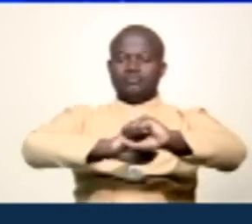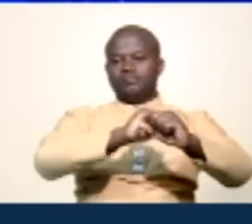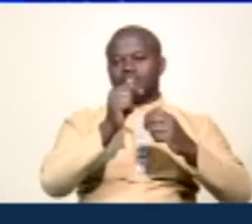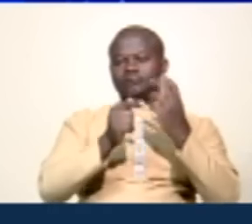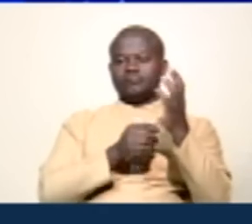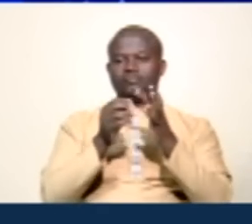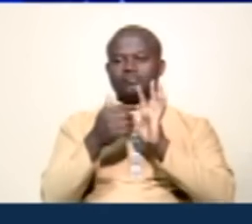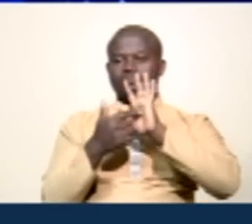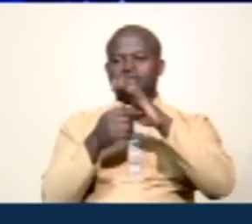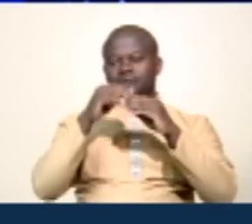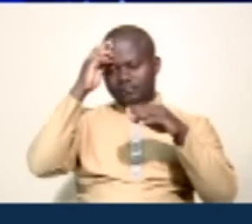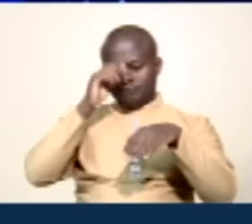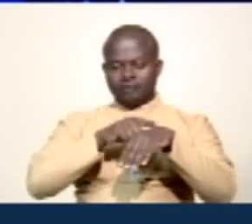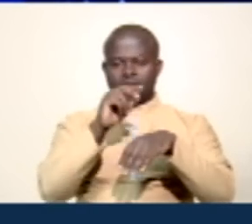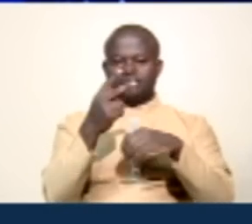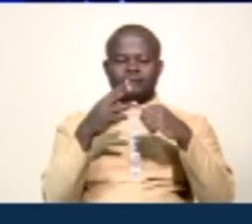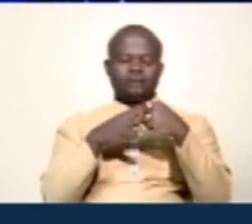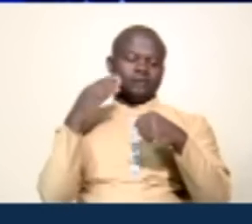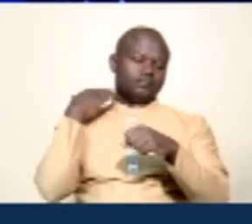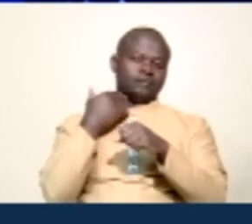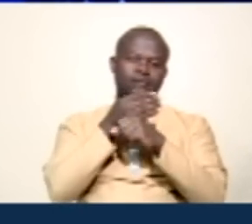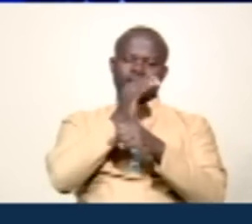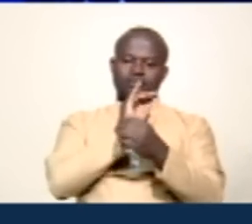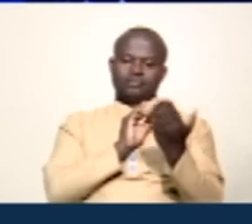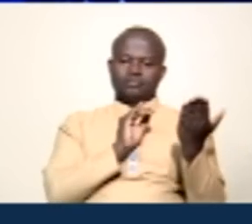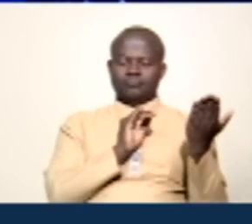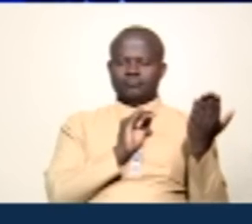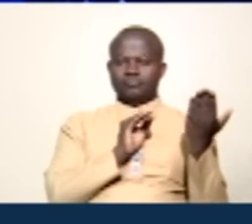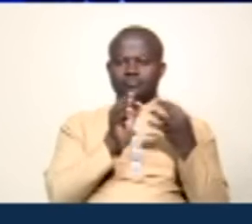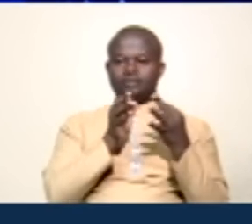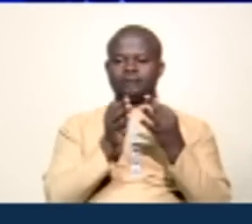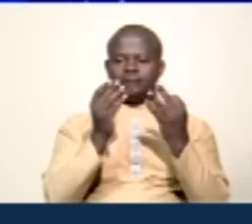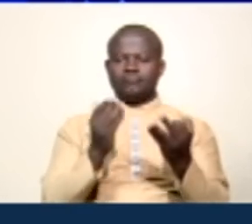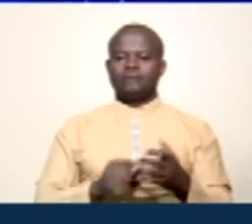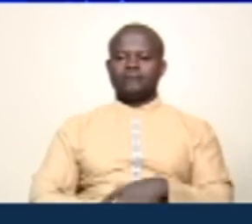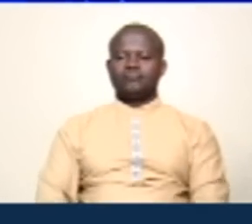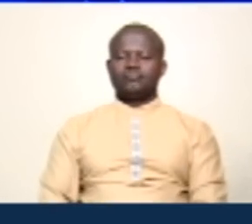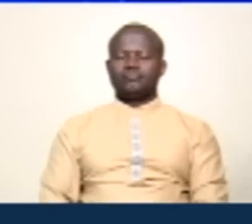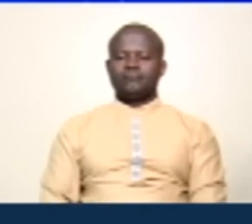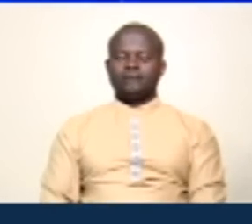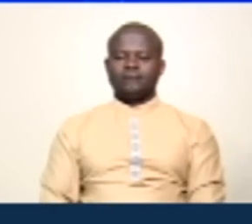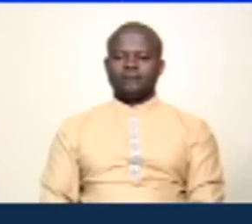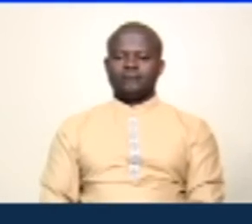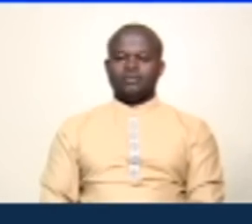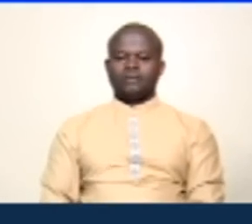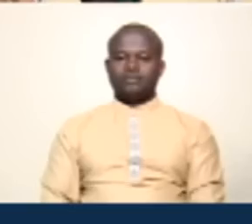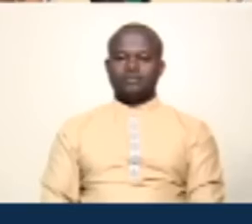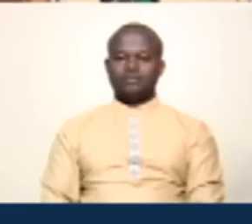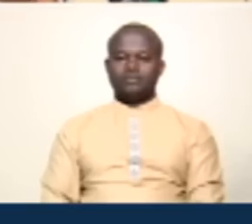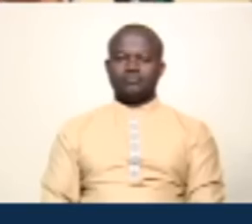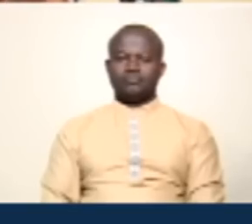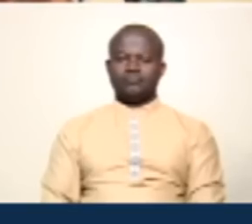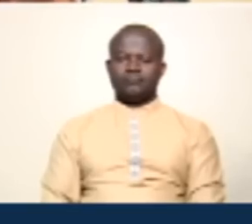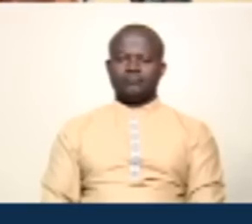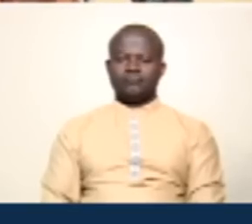bakaba babigaragaje mu kwibuka ku nshuro ya 29 Jenoside yakorewe Abatutsi Jean Paul Turatsinze arakomeza